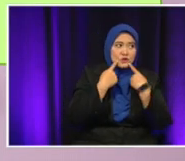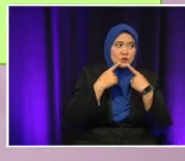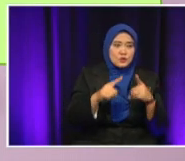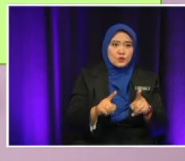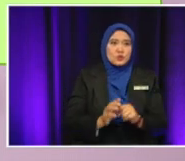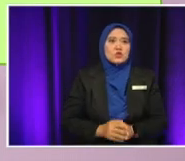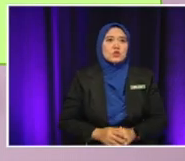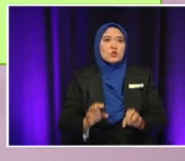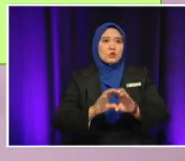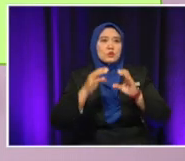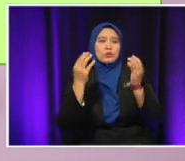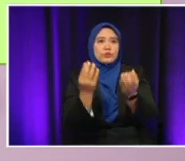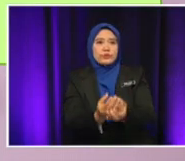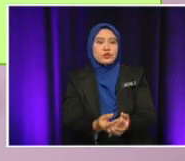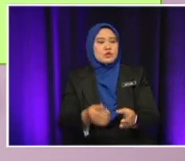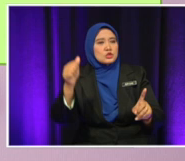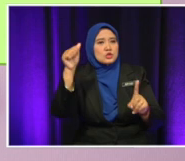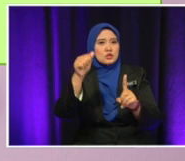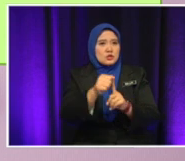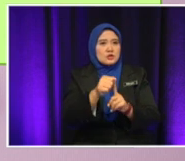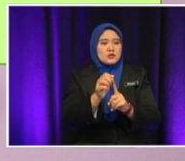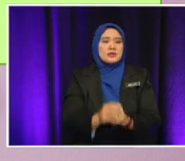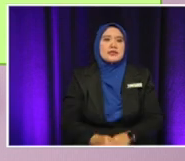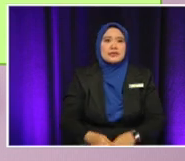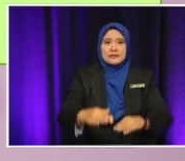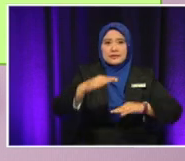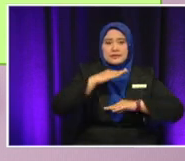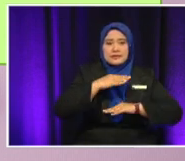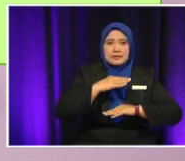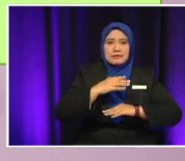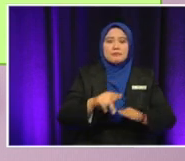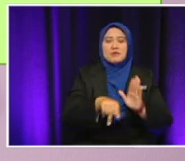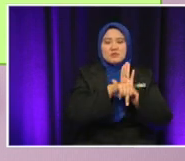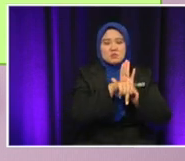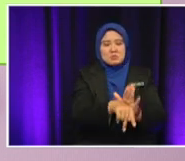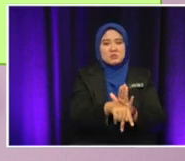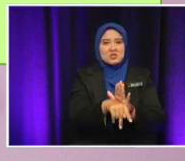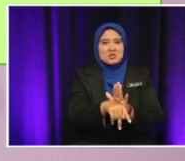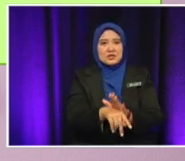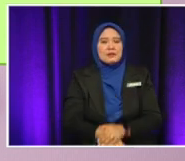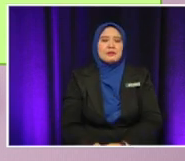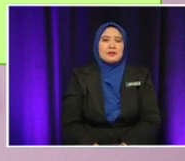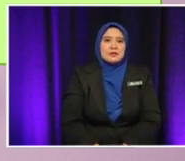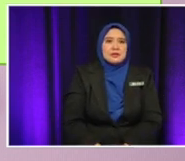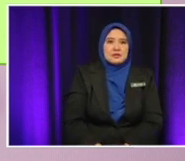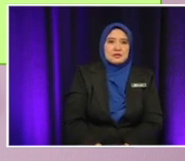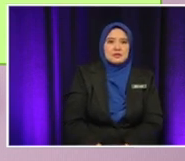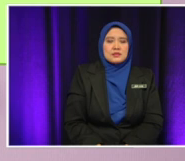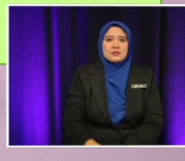kumpulan yang diselesaikan adalah terhadap pameran sementara pameran yang bersifat sementara maksudnya